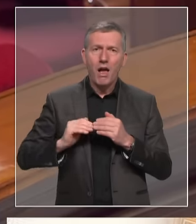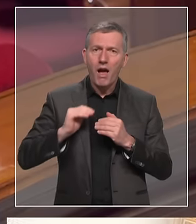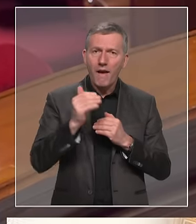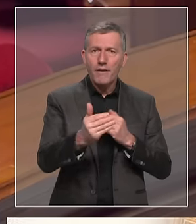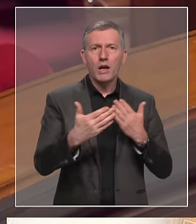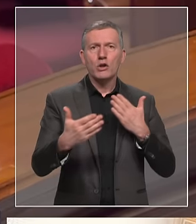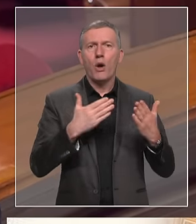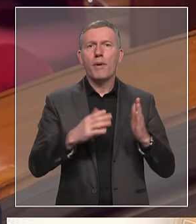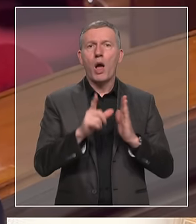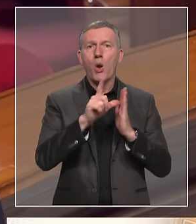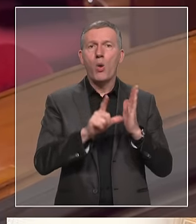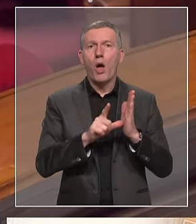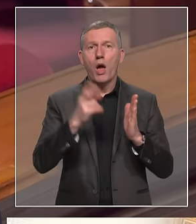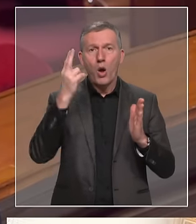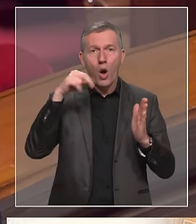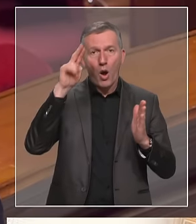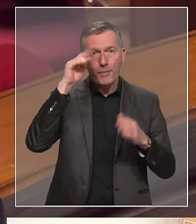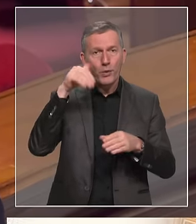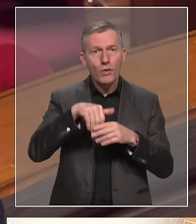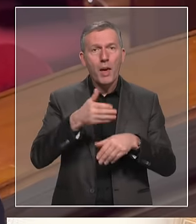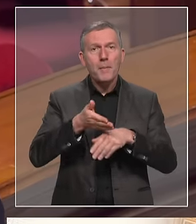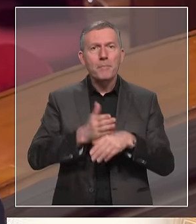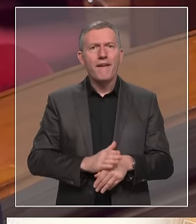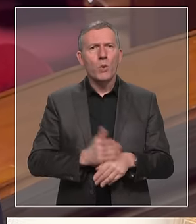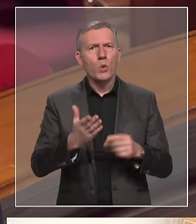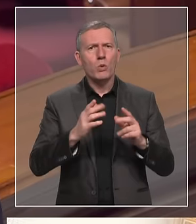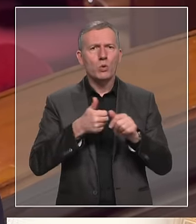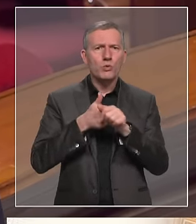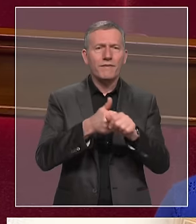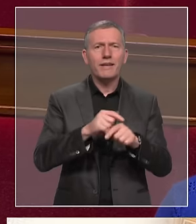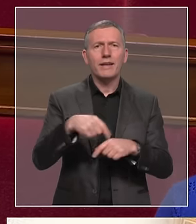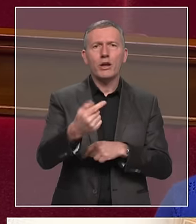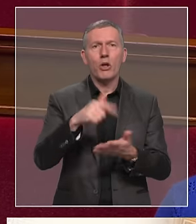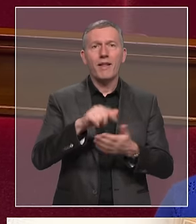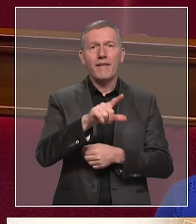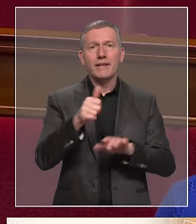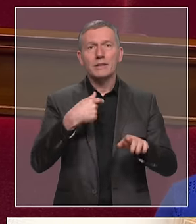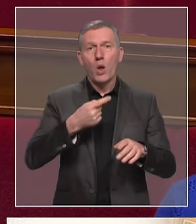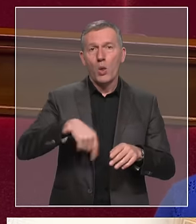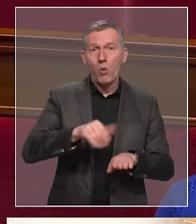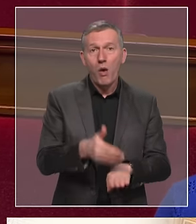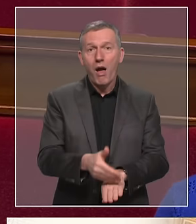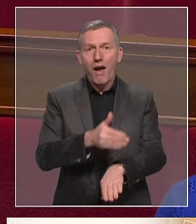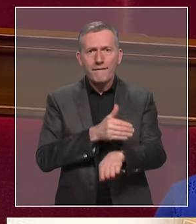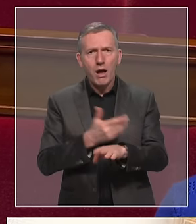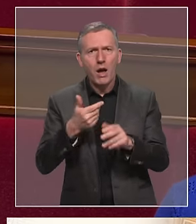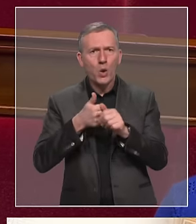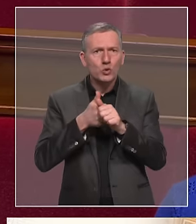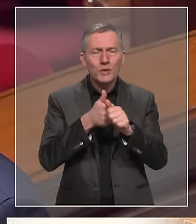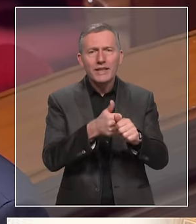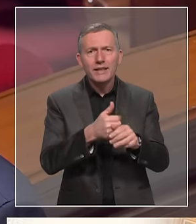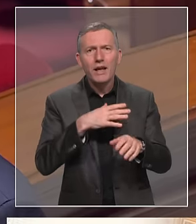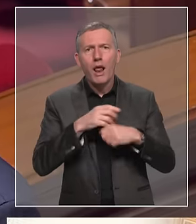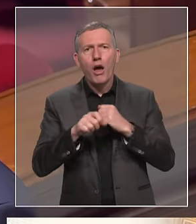rapport à la législation européenne qui prévoit cette transparence et ce suivi en 2026. On va plus vite. On suit les rejets